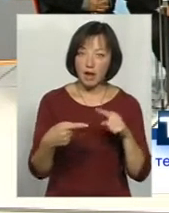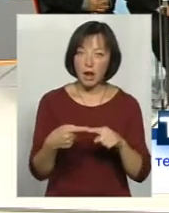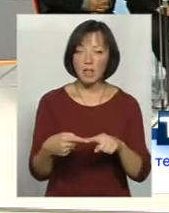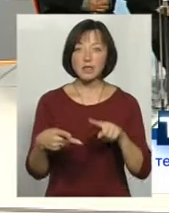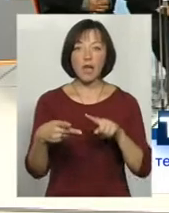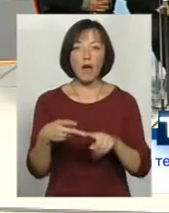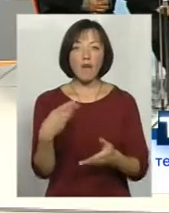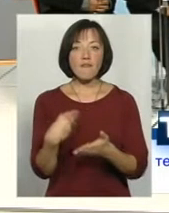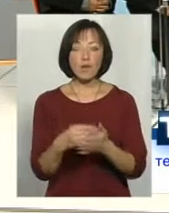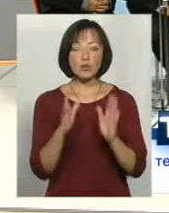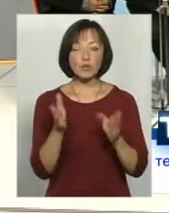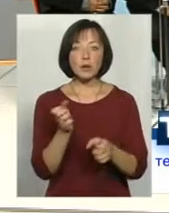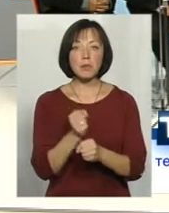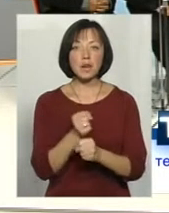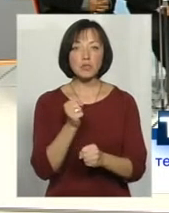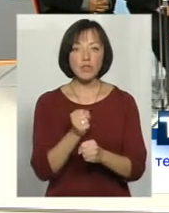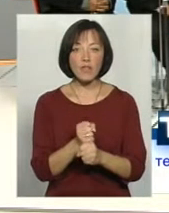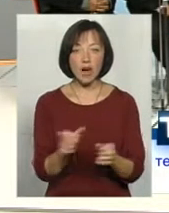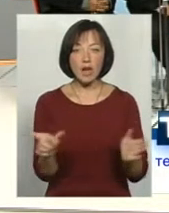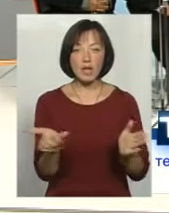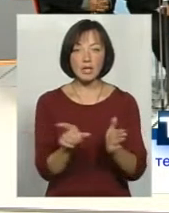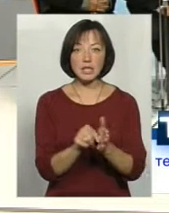буде працювати з